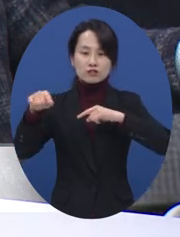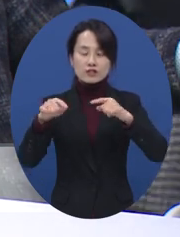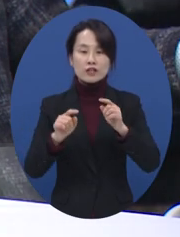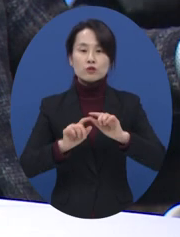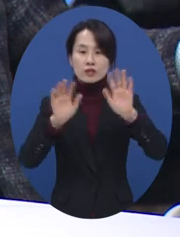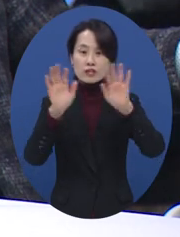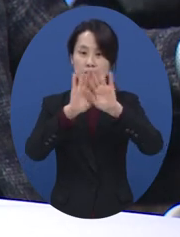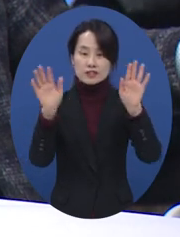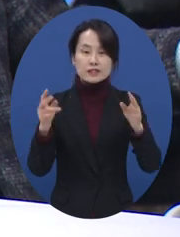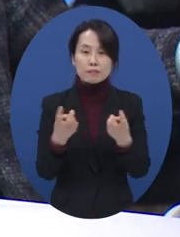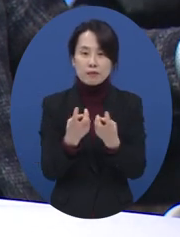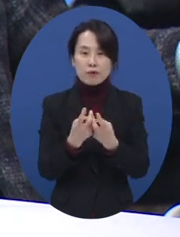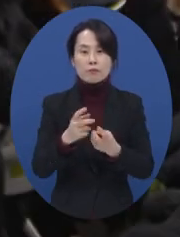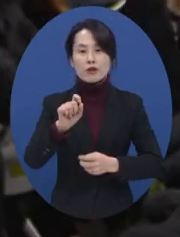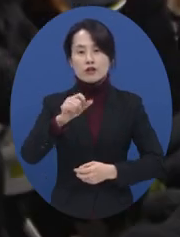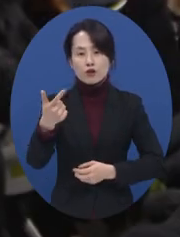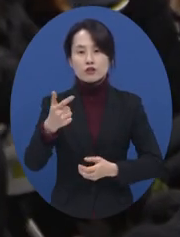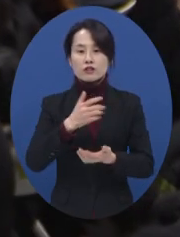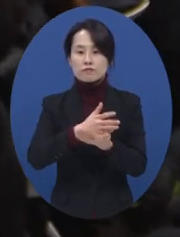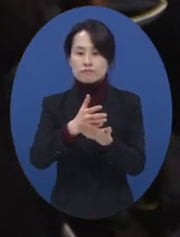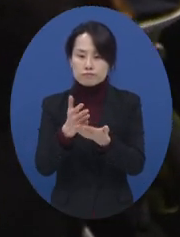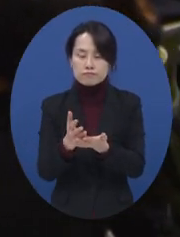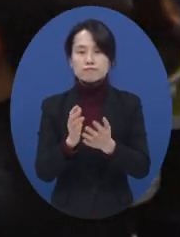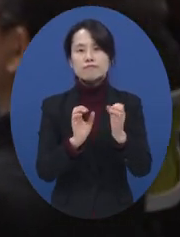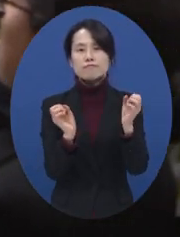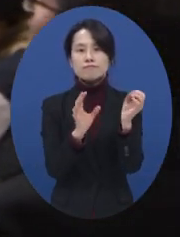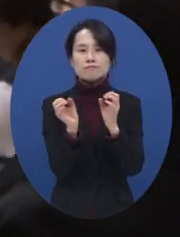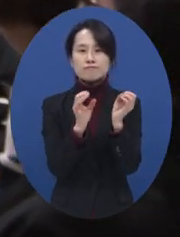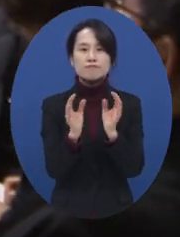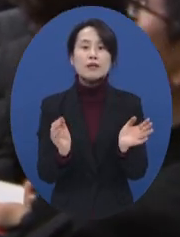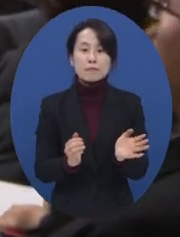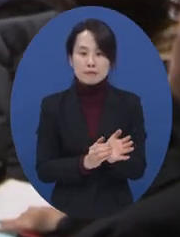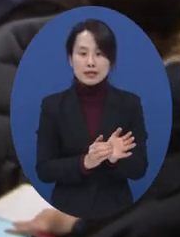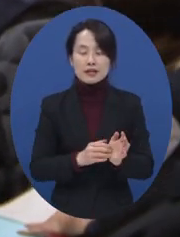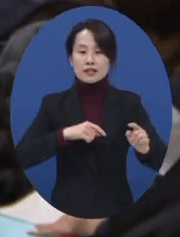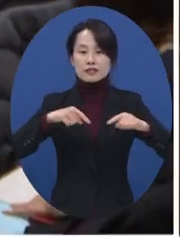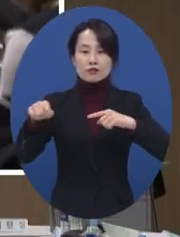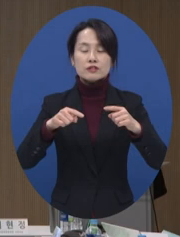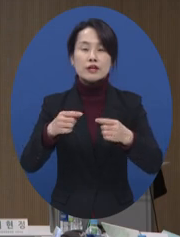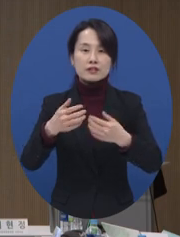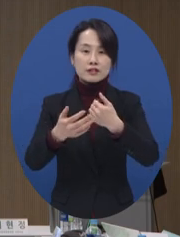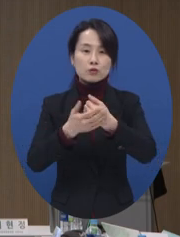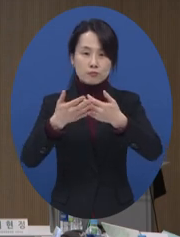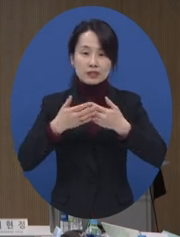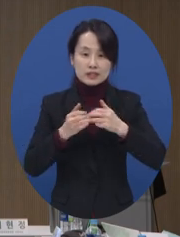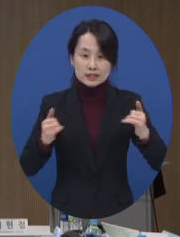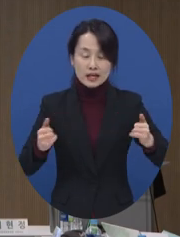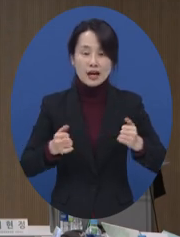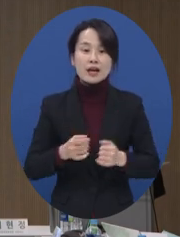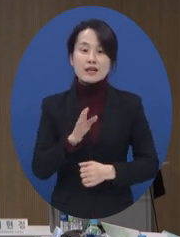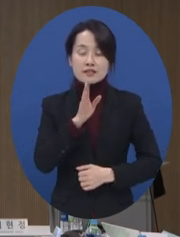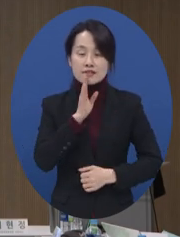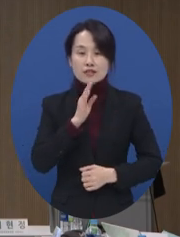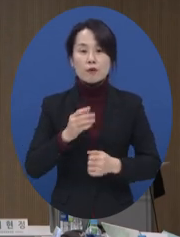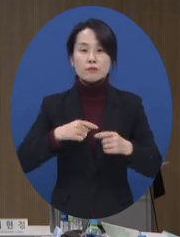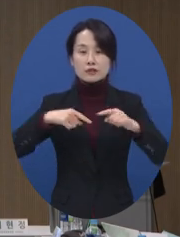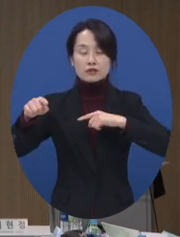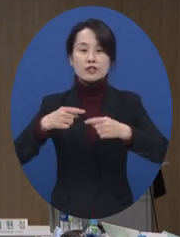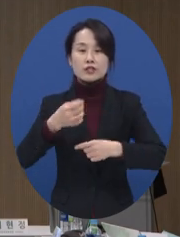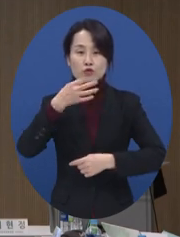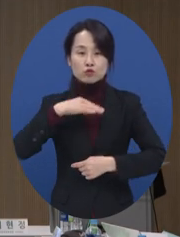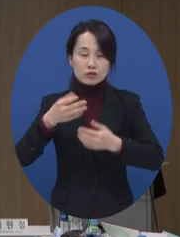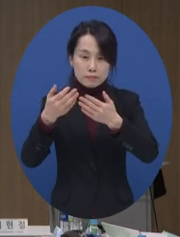기후 대책까지 무려 16개 분야가 테이블 위에 올랐습니다. 정책 수혜자, 그러니까 실제 그 제도를 받을